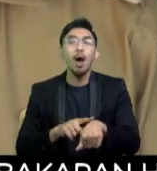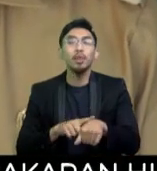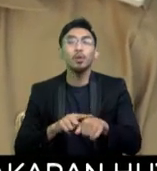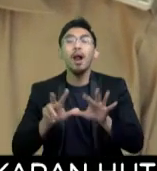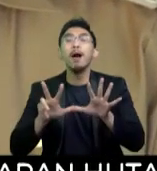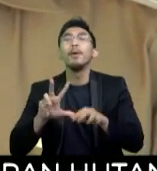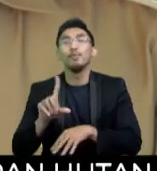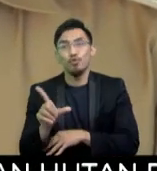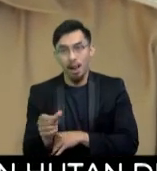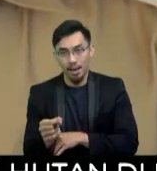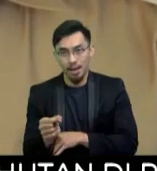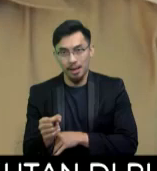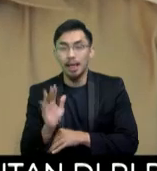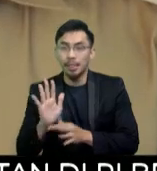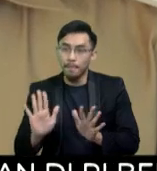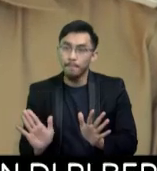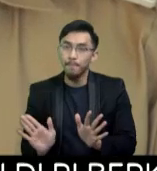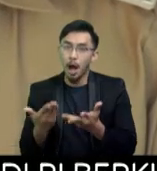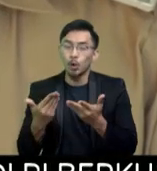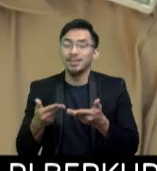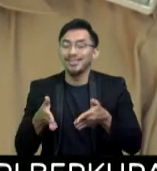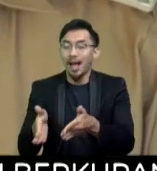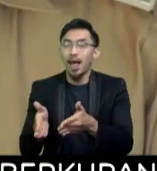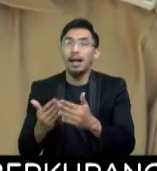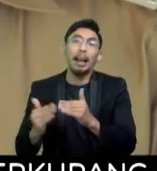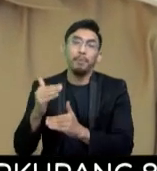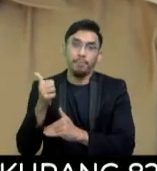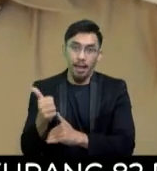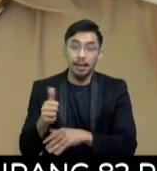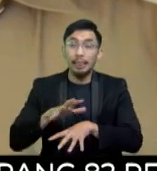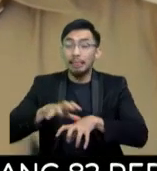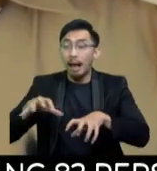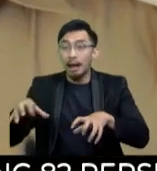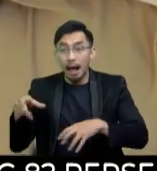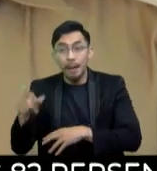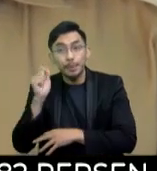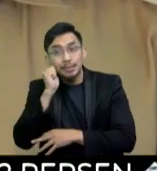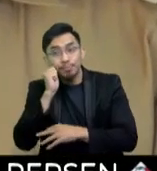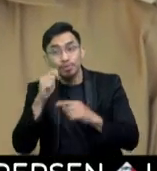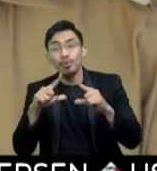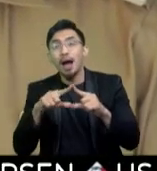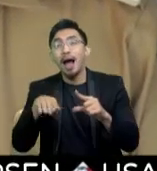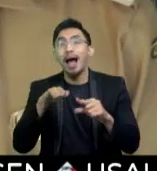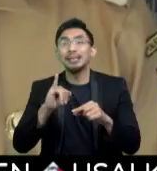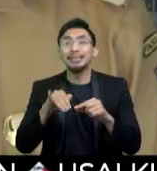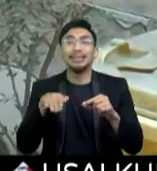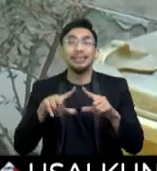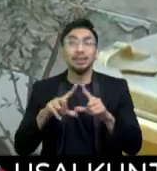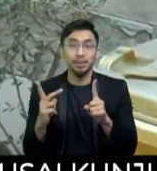yang layak. Kemudian untuk yang tetangga sebelah, keluarga Bu Azizah, tidak meneruskan pembangunan